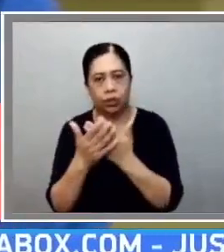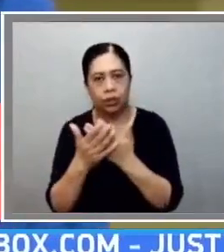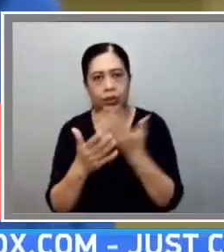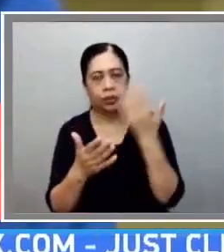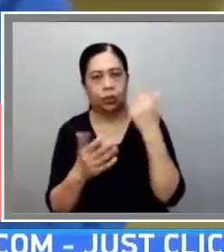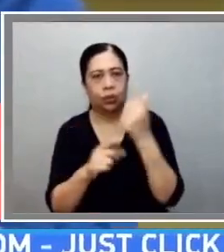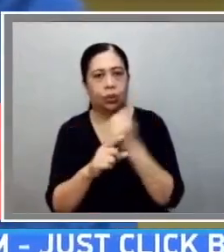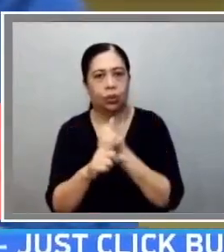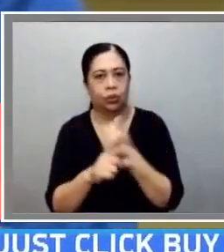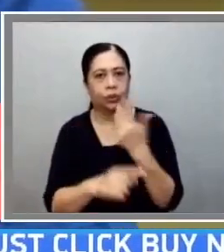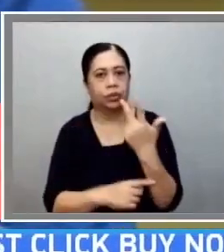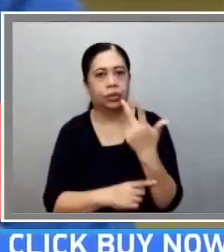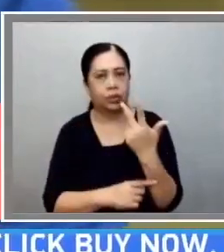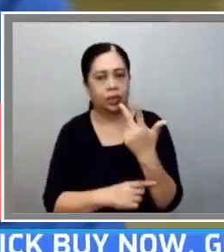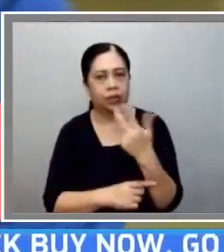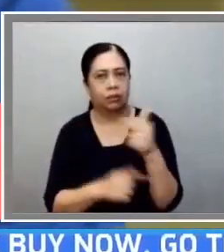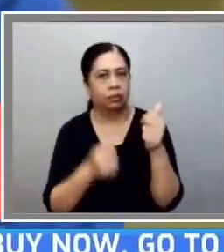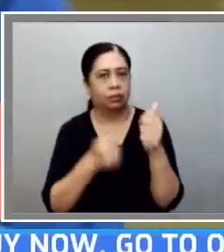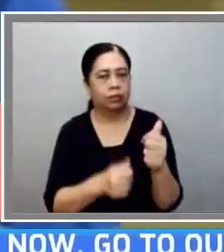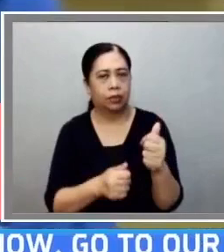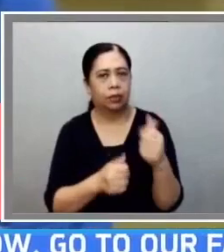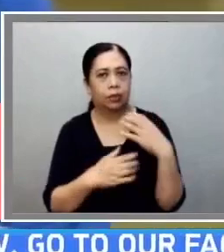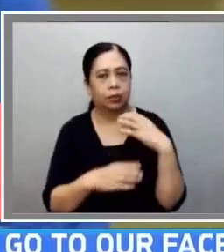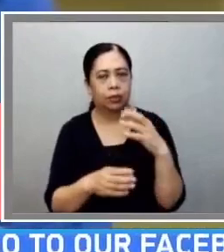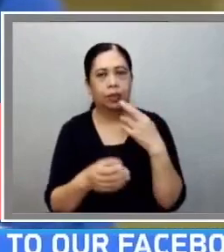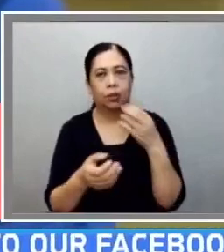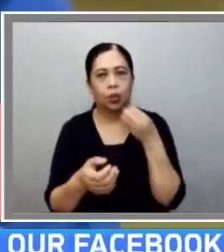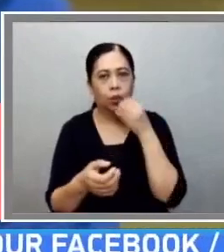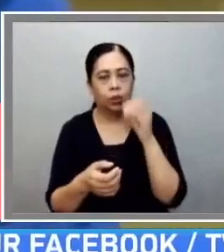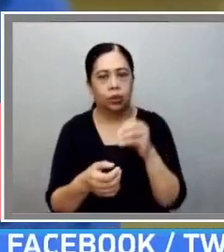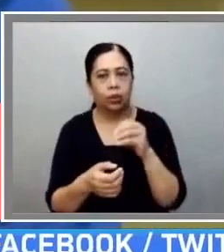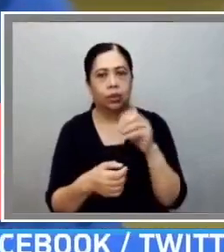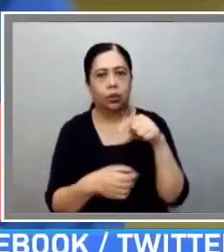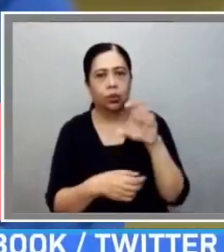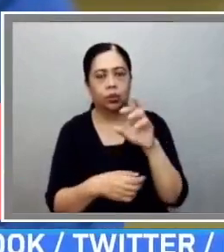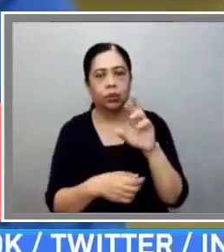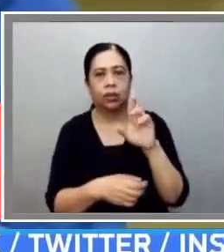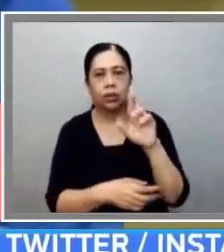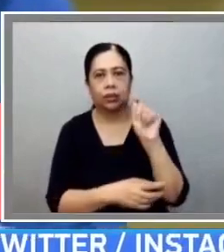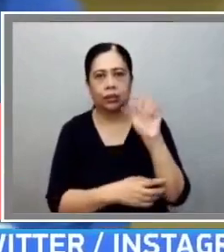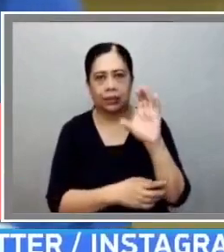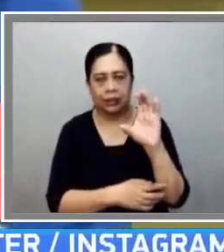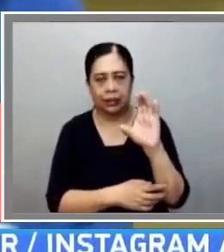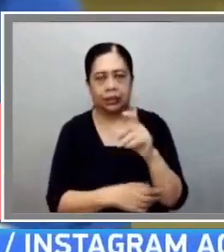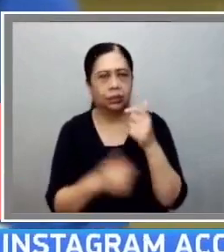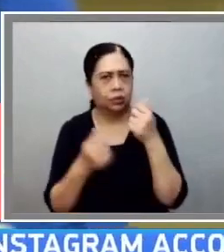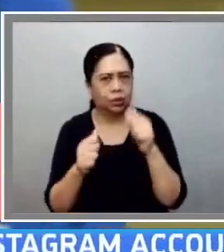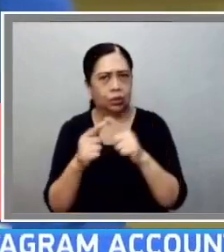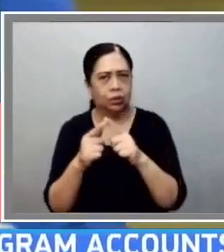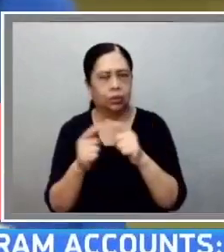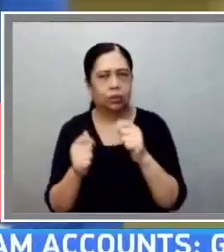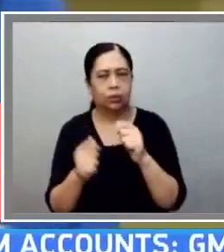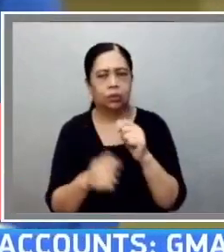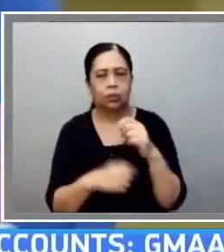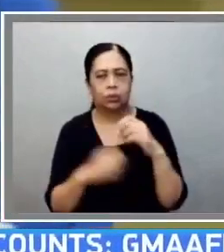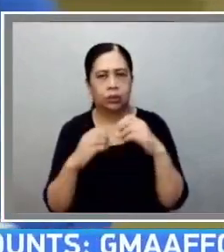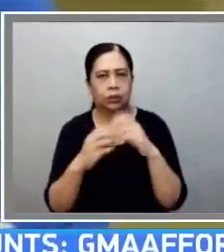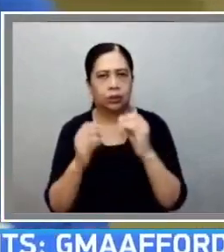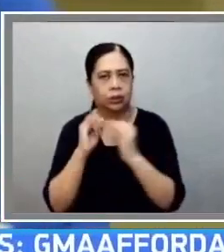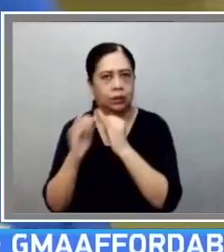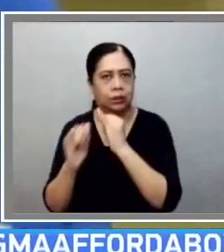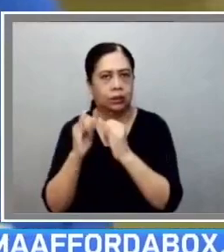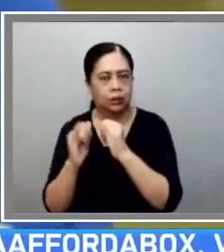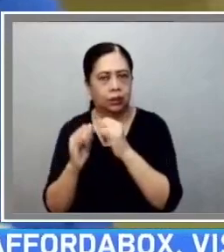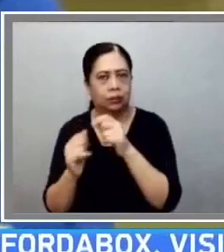3, alinsunod sa commitment order ng QC Regional Trial Court. Sinusubukan pa ng GMA Integrated News na makuha ang panig